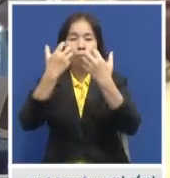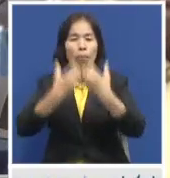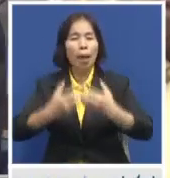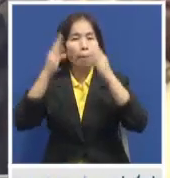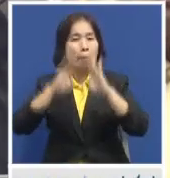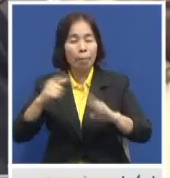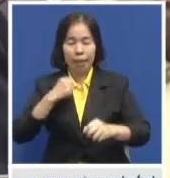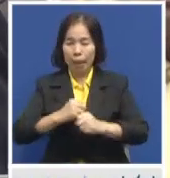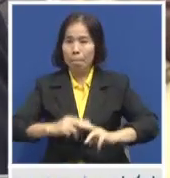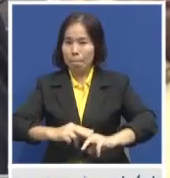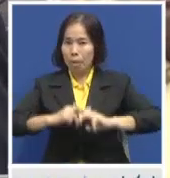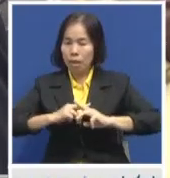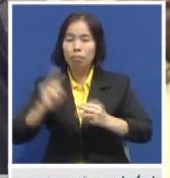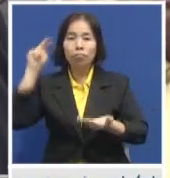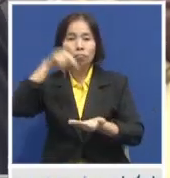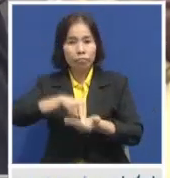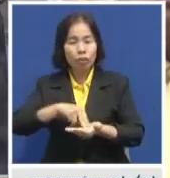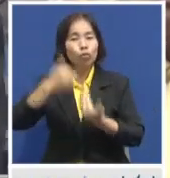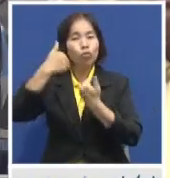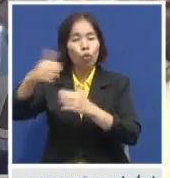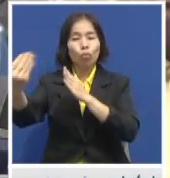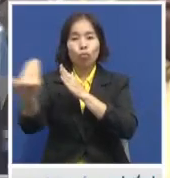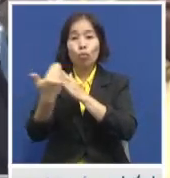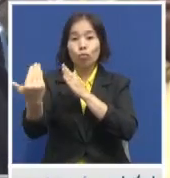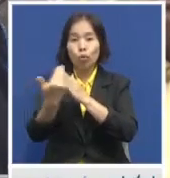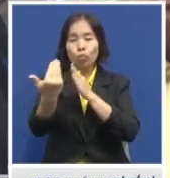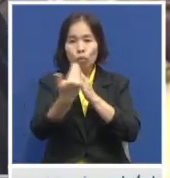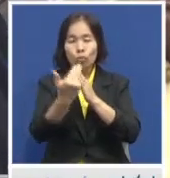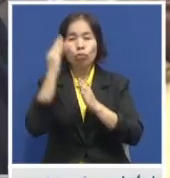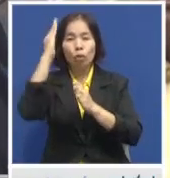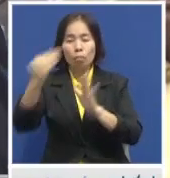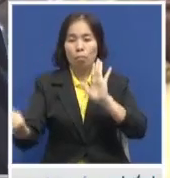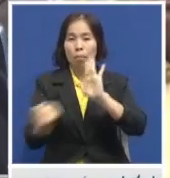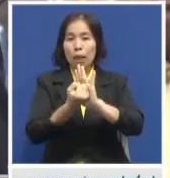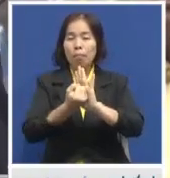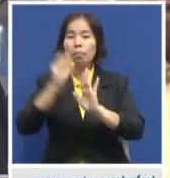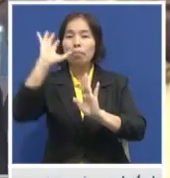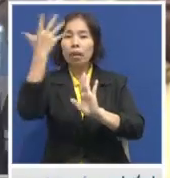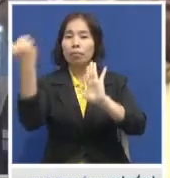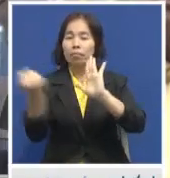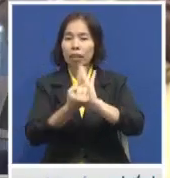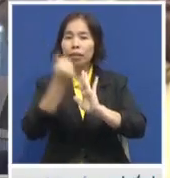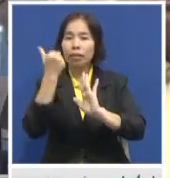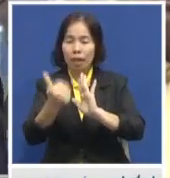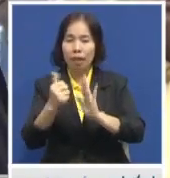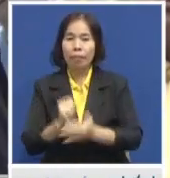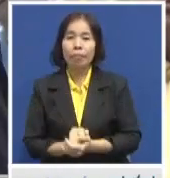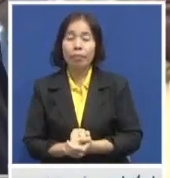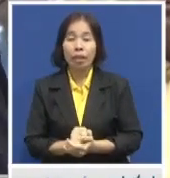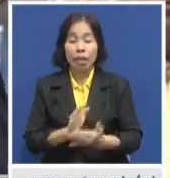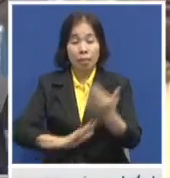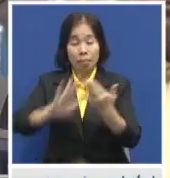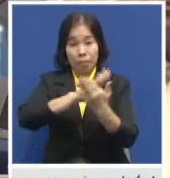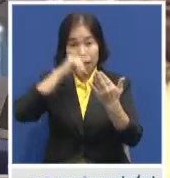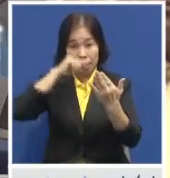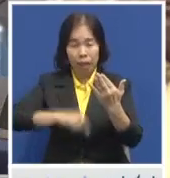ที่จะนำไปสู่การพัฒนาสินค้าอุตสาหกรรมที่มีมาตรฐานในระดับโลกประเทศไทยจริงๆเรามี